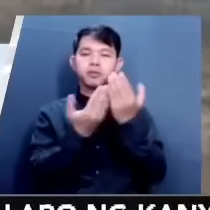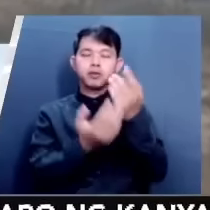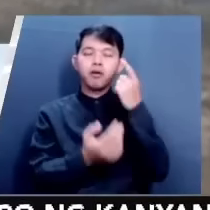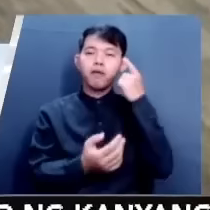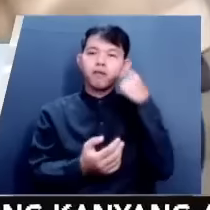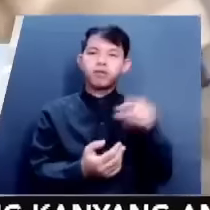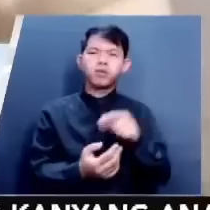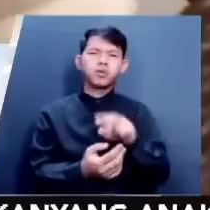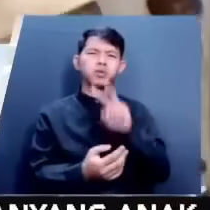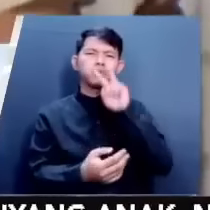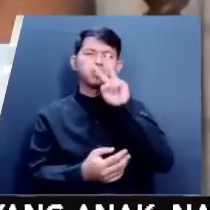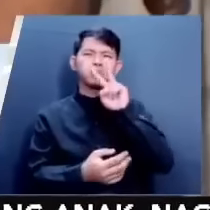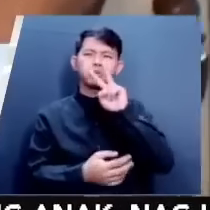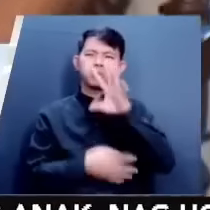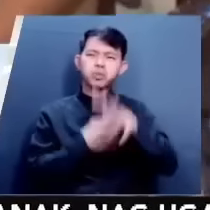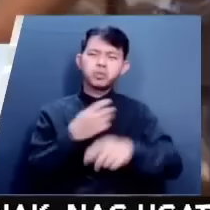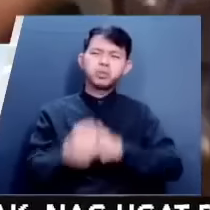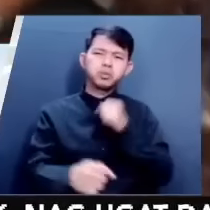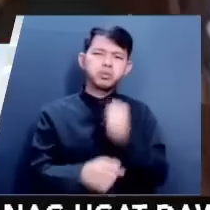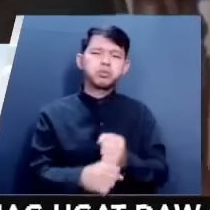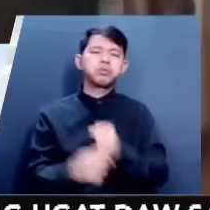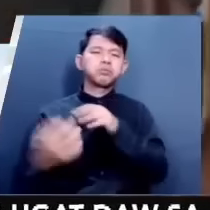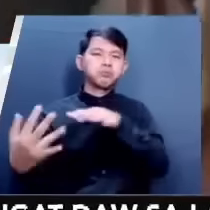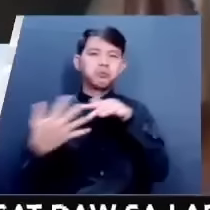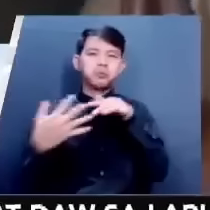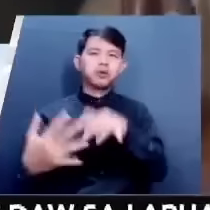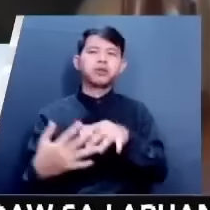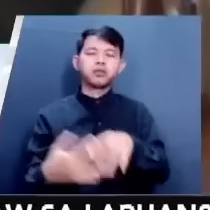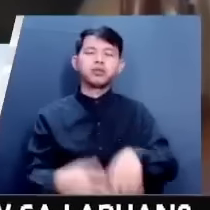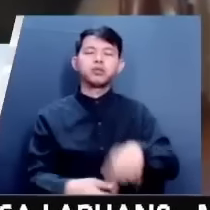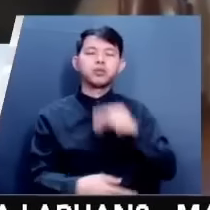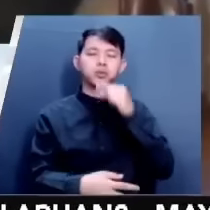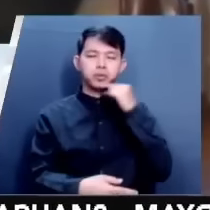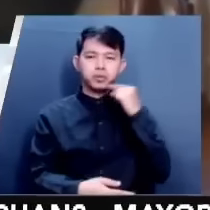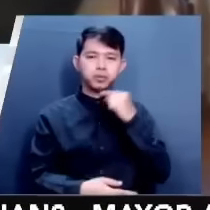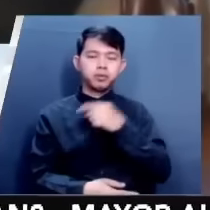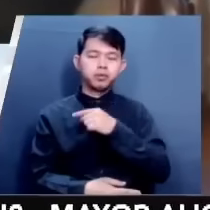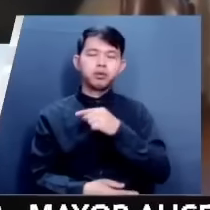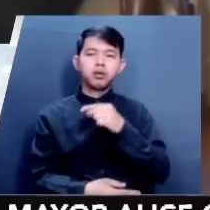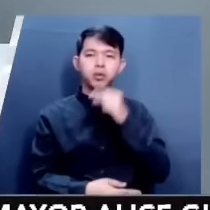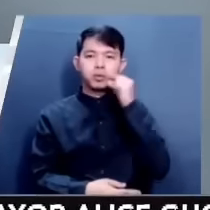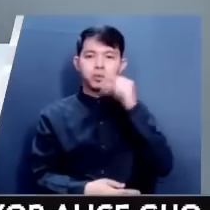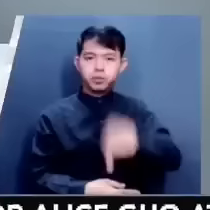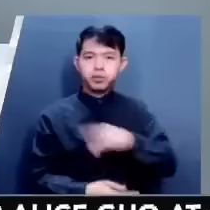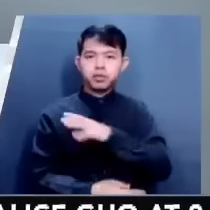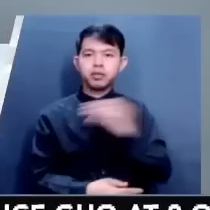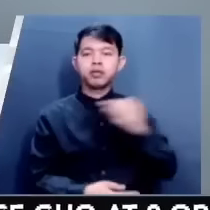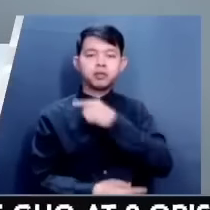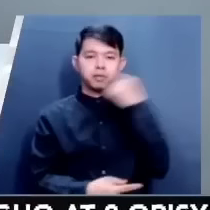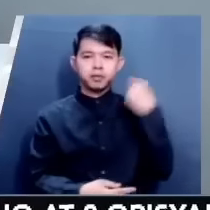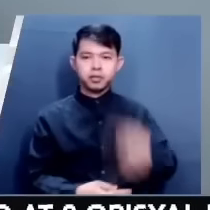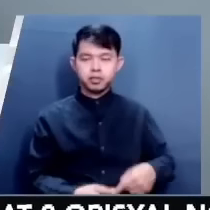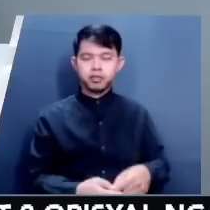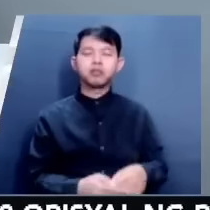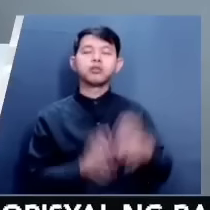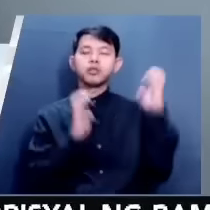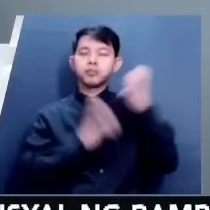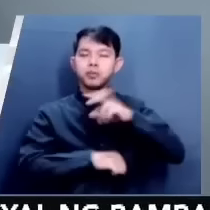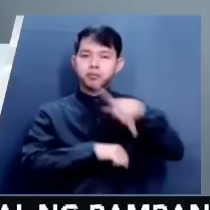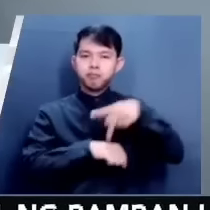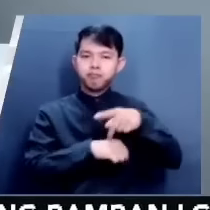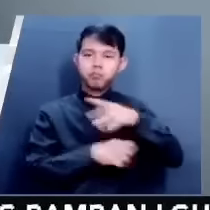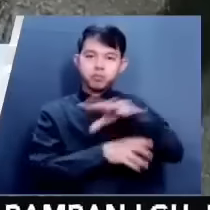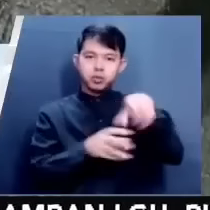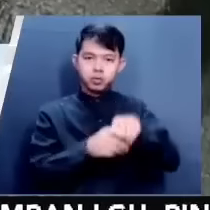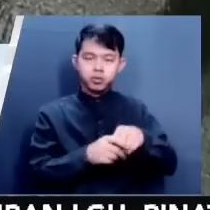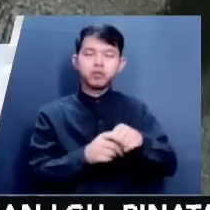pagitan ng Ukraine at Russia. Kinumpirma ng Malacanang na lalahok ang Pilipinas sa Peace Summit. Pero ang ilang bansa, tulad ng